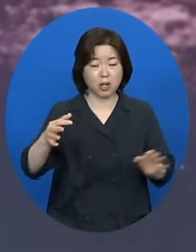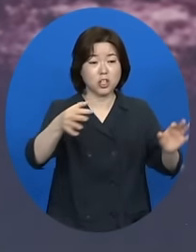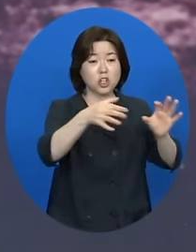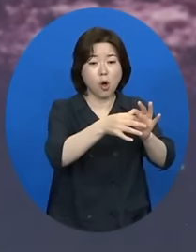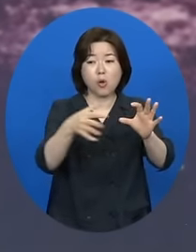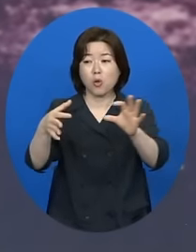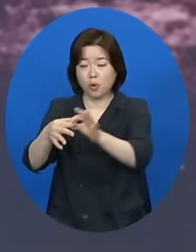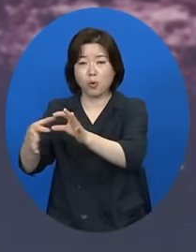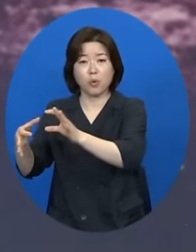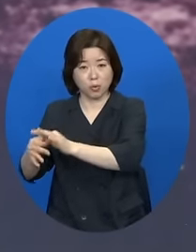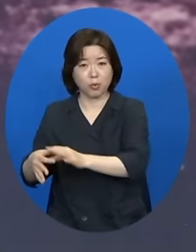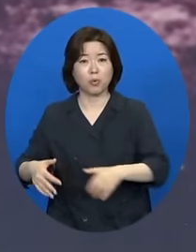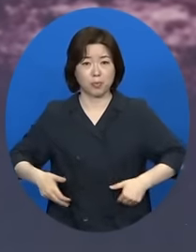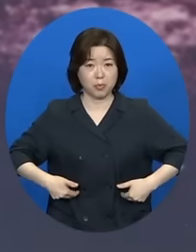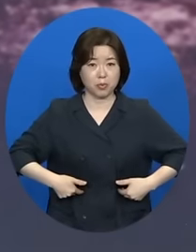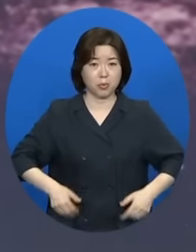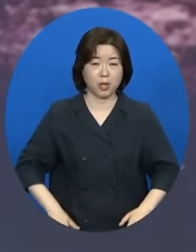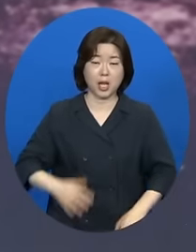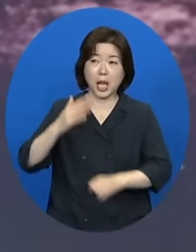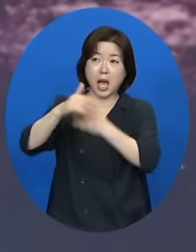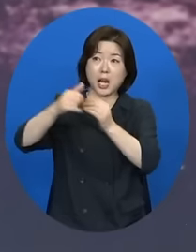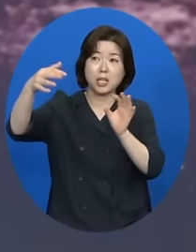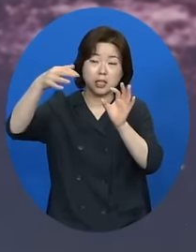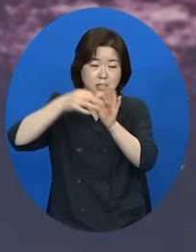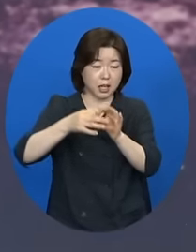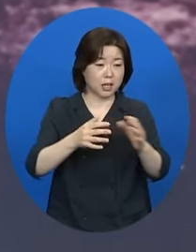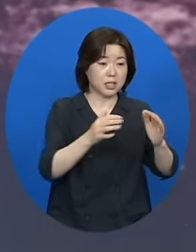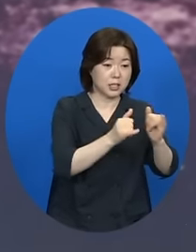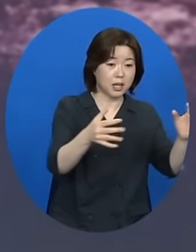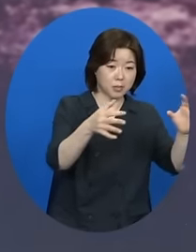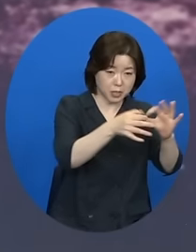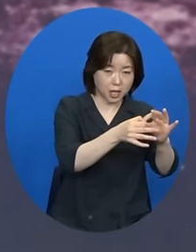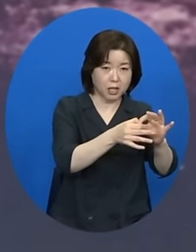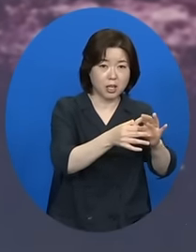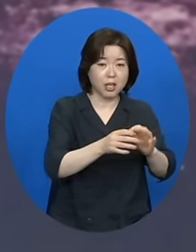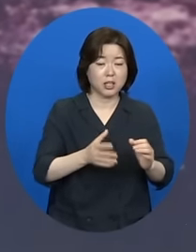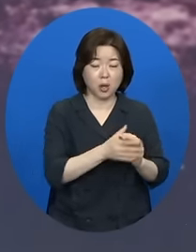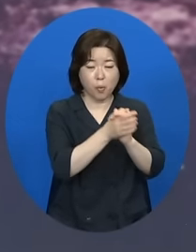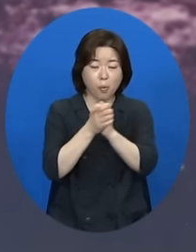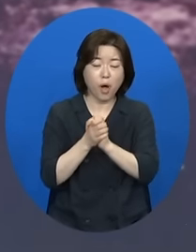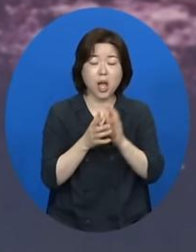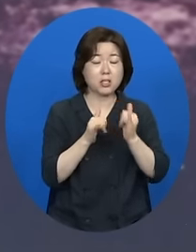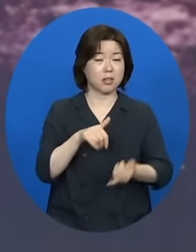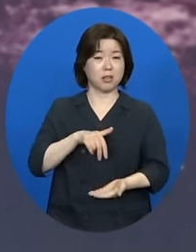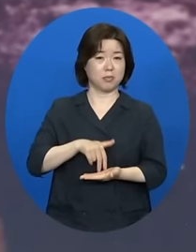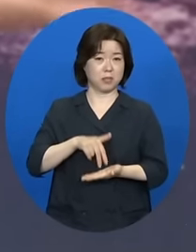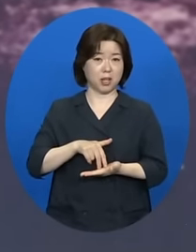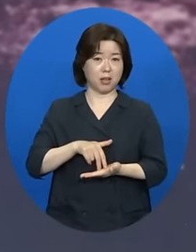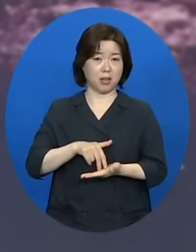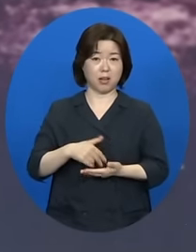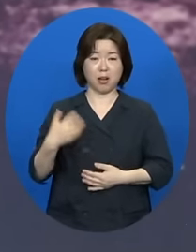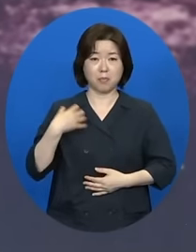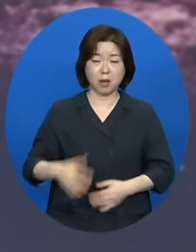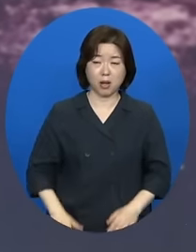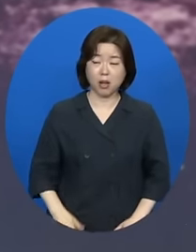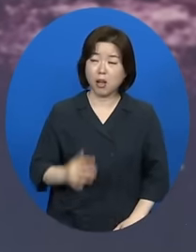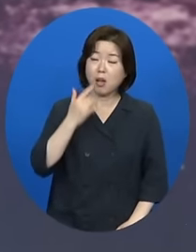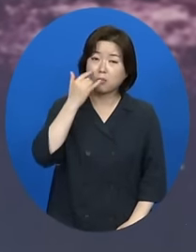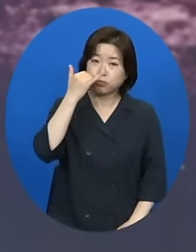거잖아요. 하나님과 사람 사이를, 사람과 사람 사이를 연결시키는, 화해시키는 자인데